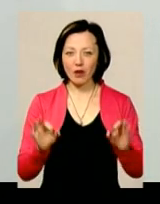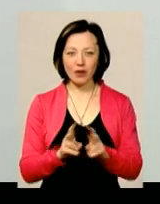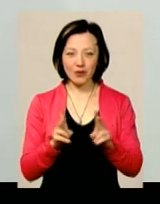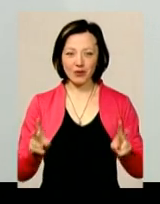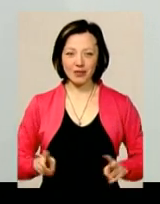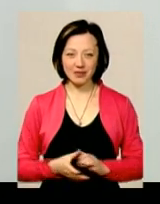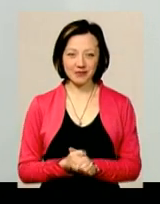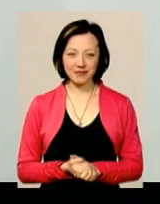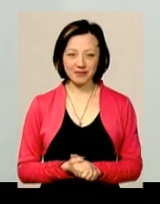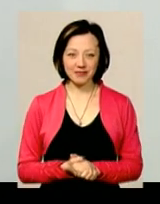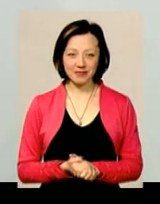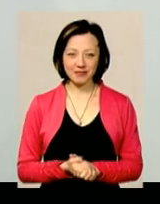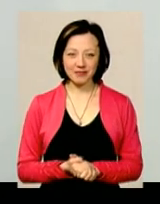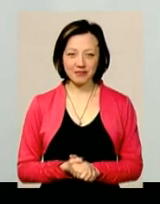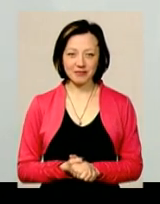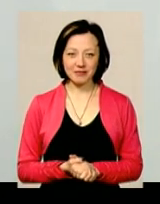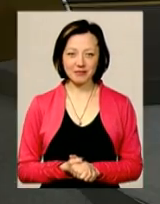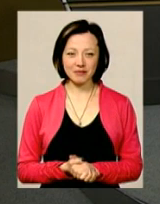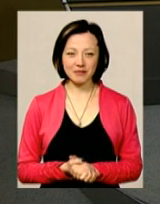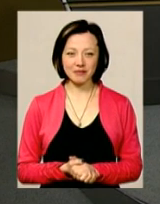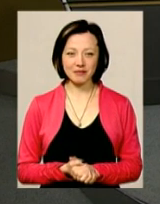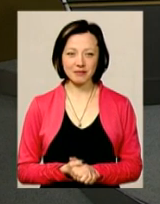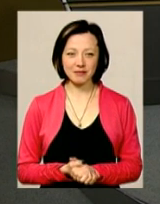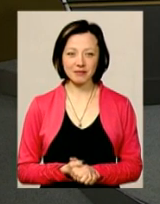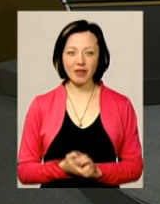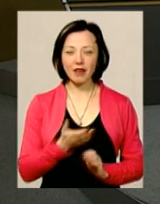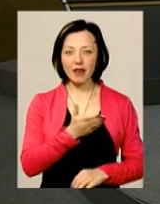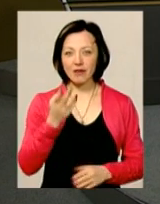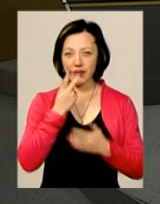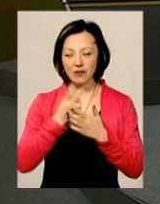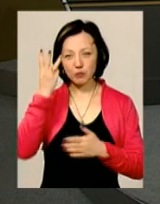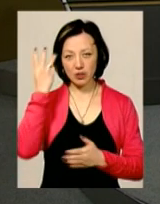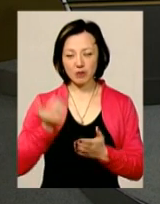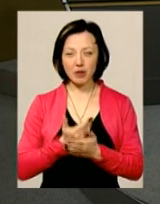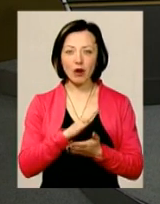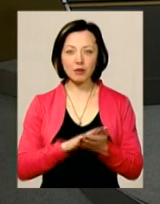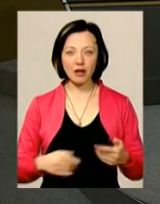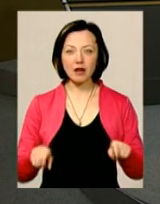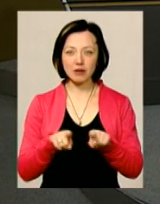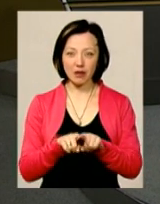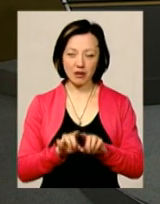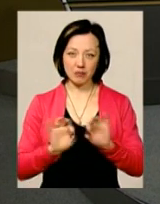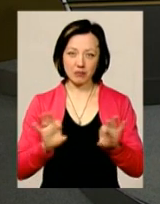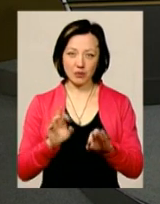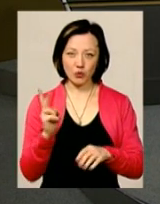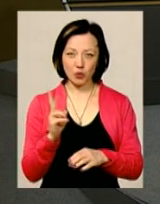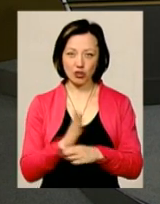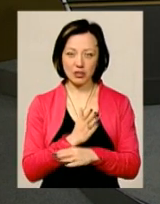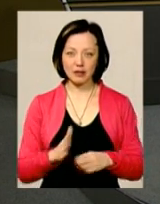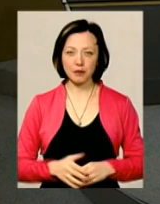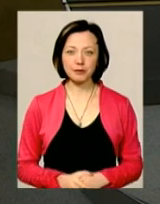нікуди від них не відлучатися. Ви дивитеся Подільську панораму, далі анонс її другої частини.